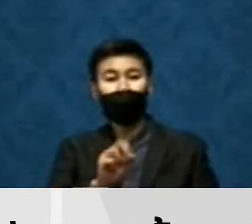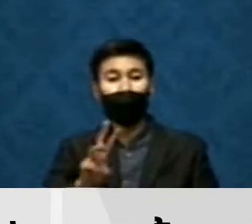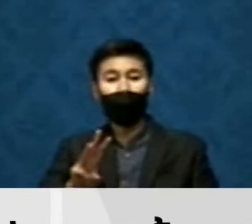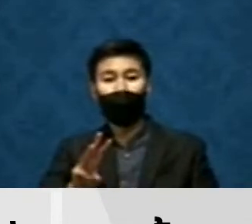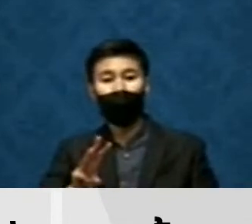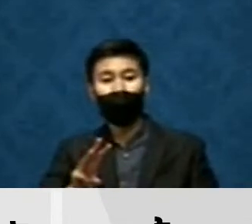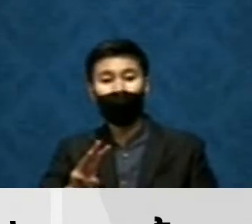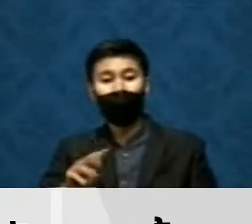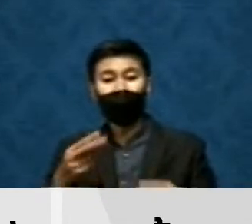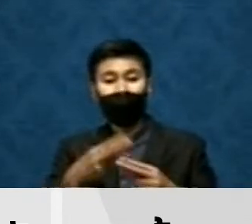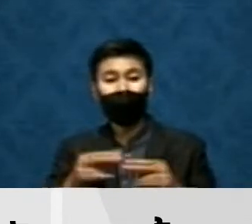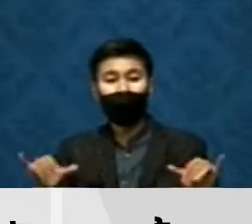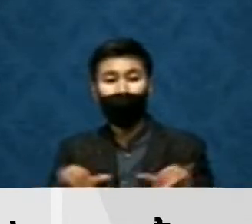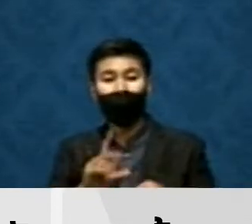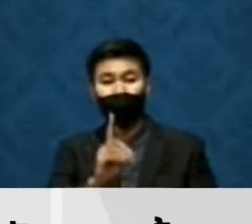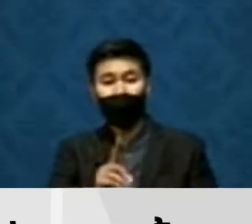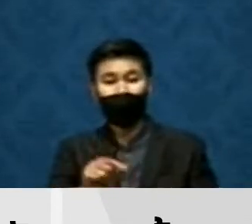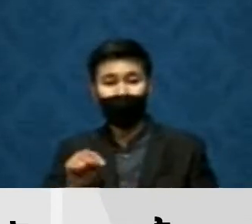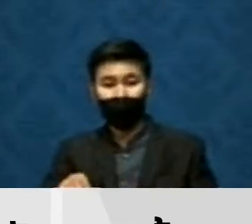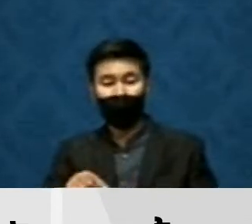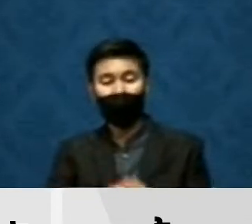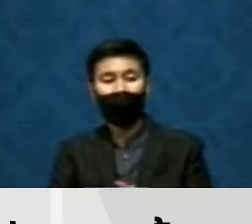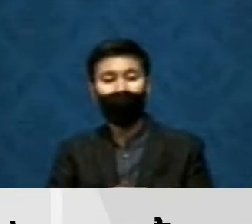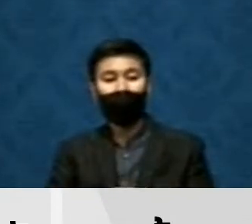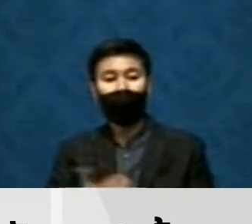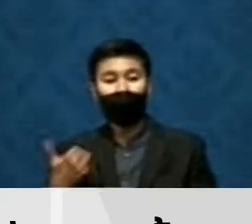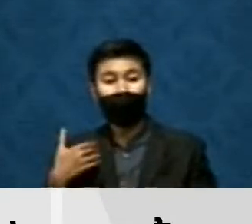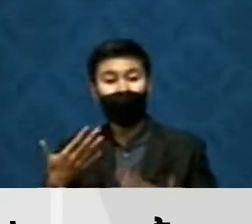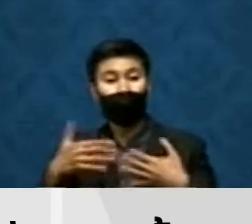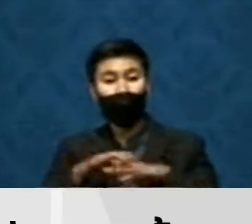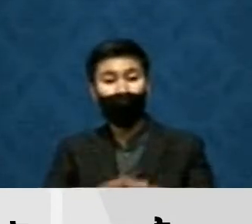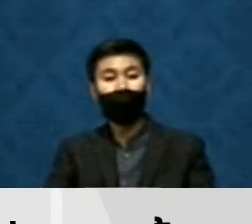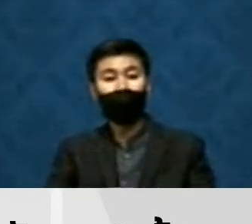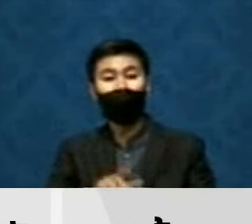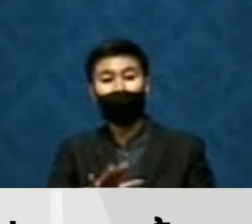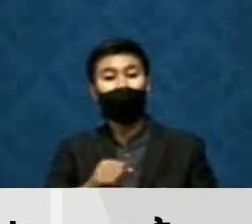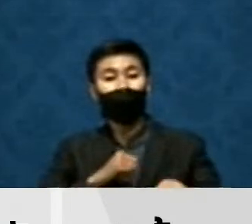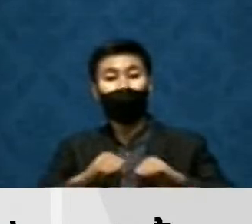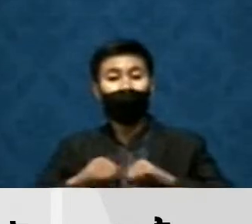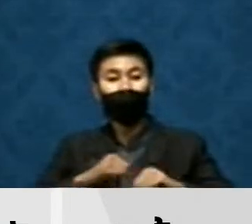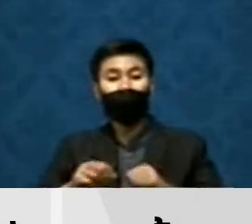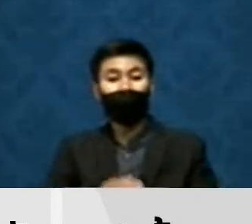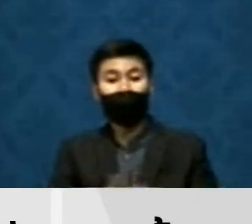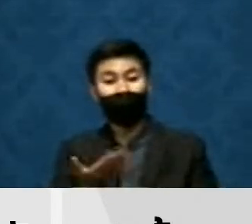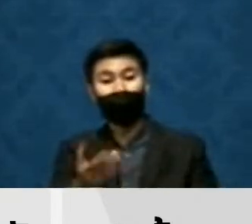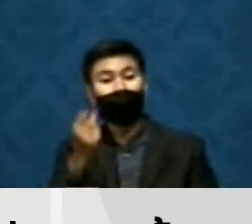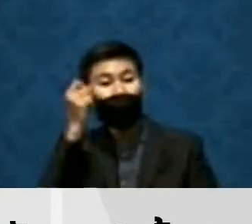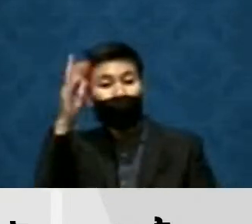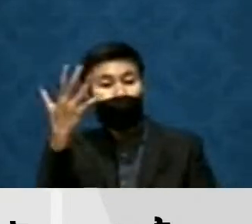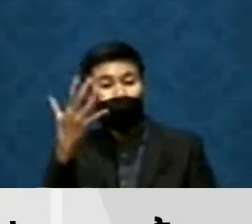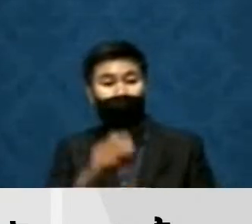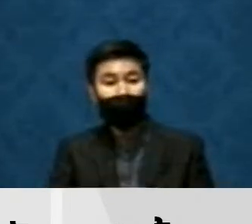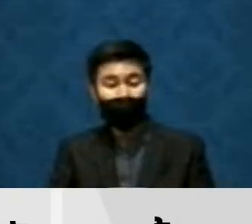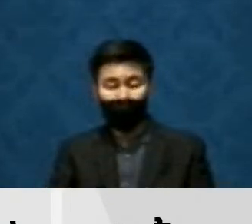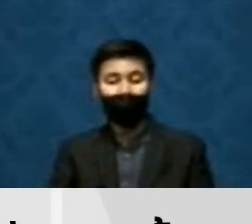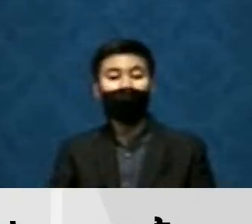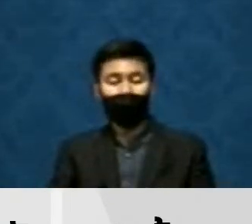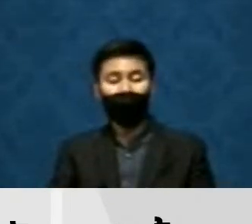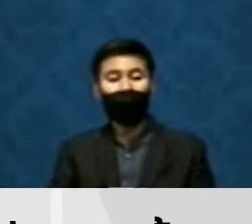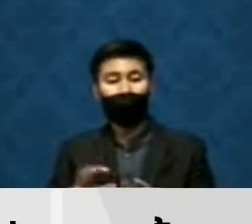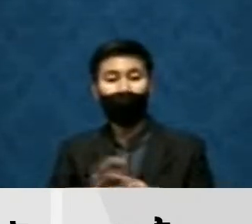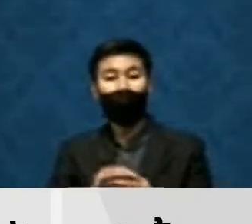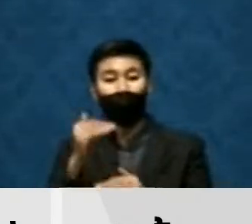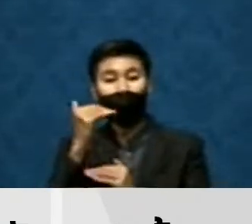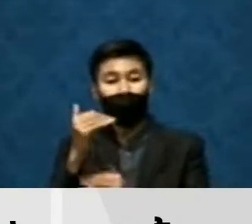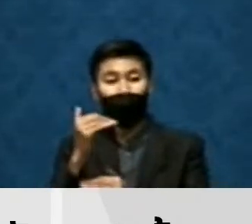ที่ออกไปนั่งใช่ๆเรื่องของรถไปนี่น่าสนใจให้เดี๋ยวเราไปฟังเสียงบางช่วงนี้สภาที่อธิปรายเมื่อวานนี้กันหน่อยนะ